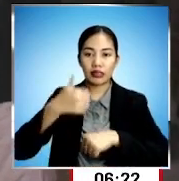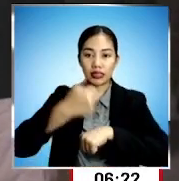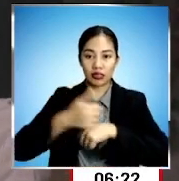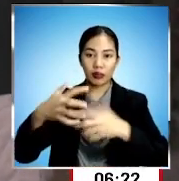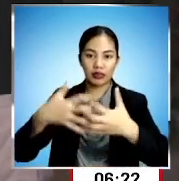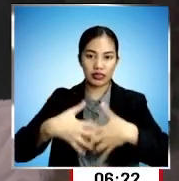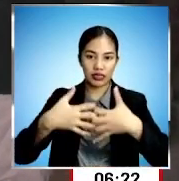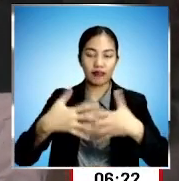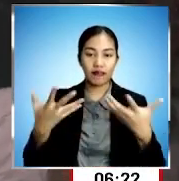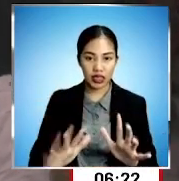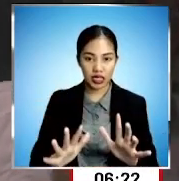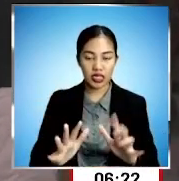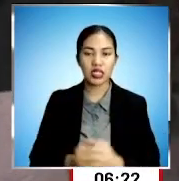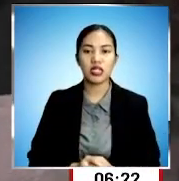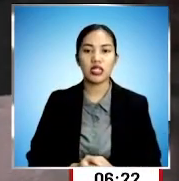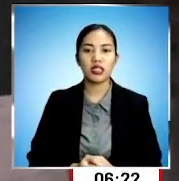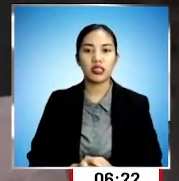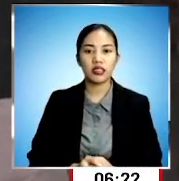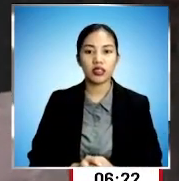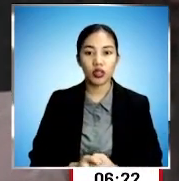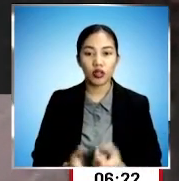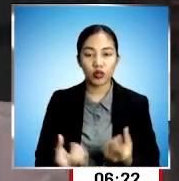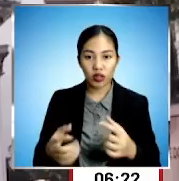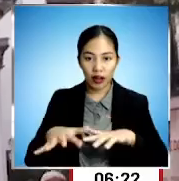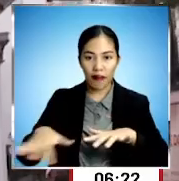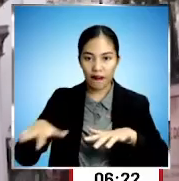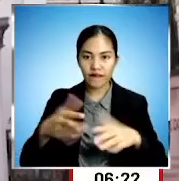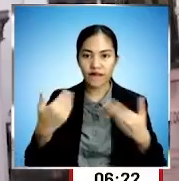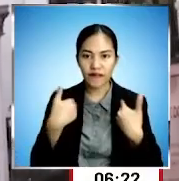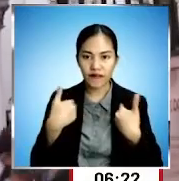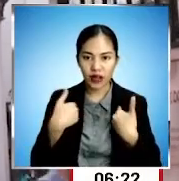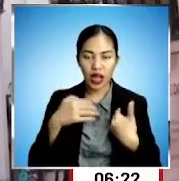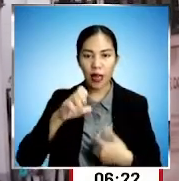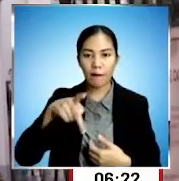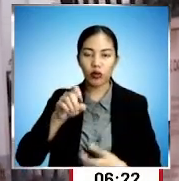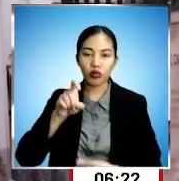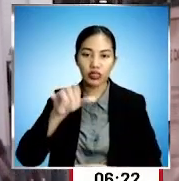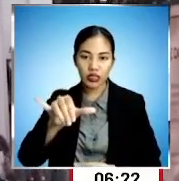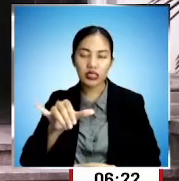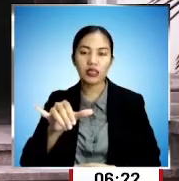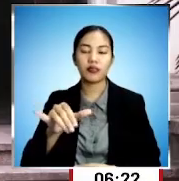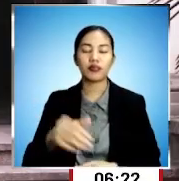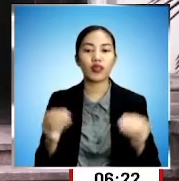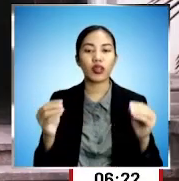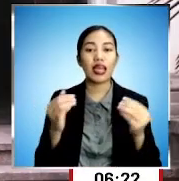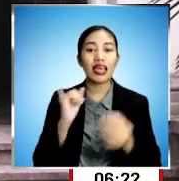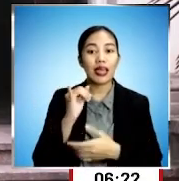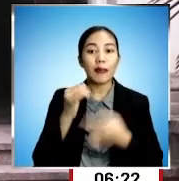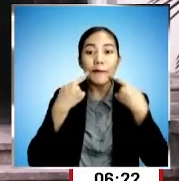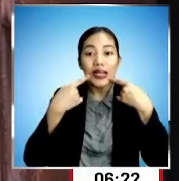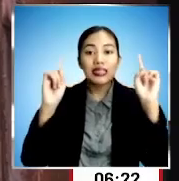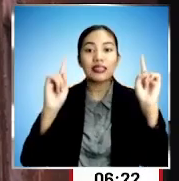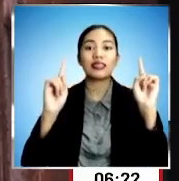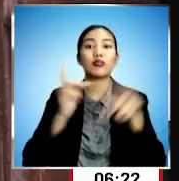ng isolator, winel yan dito, tapos may epoxy sa ilalim. Para mas maging epektibo ang seismic isolator, kinailangang